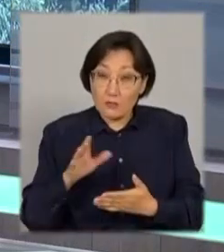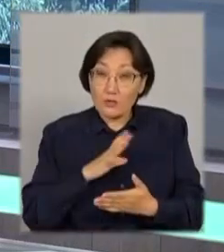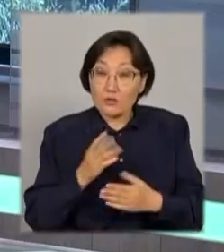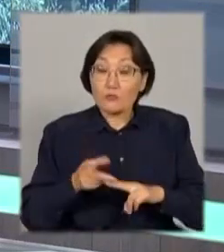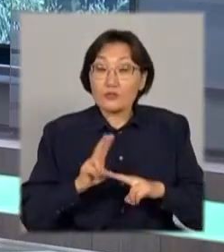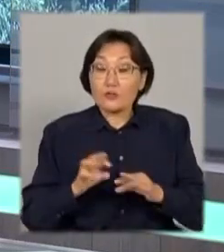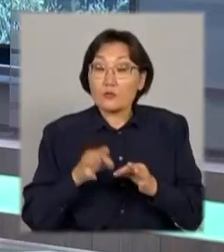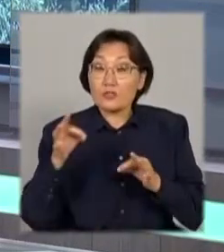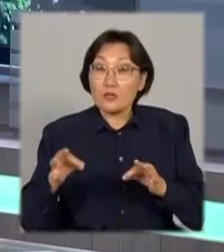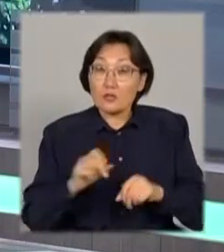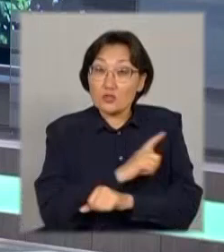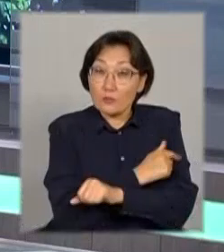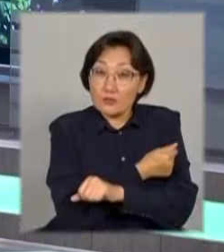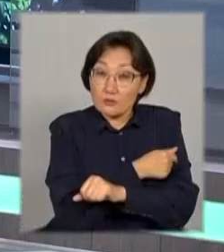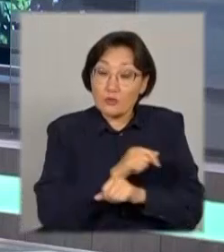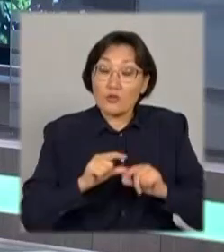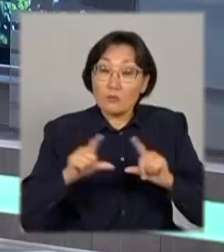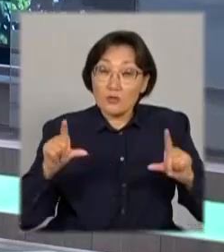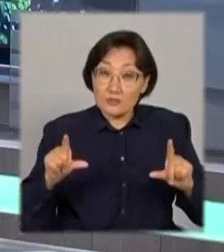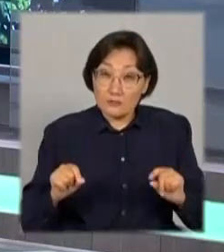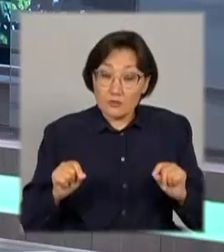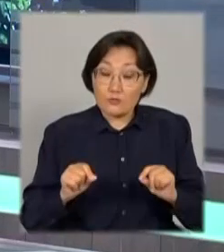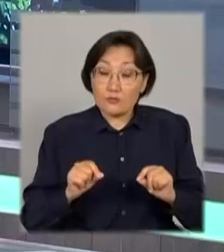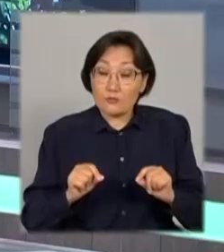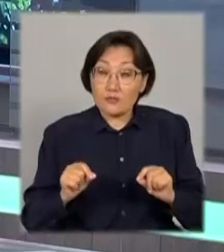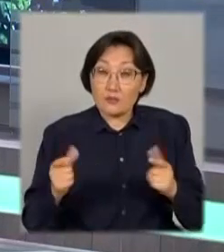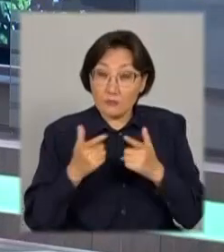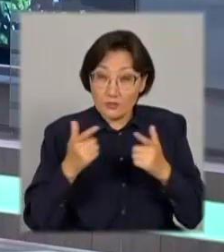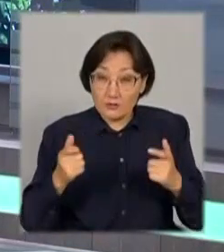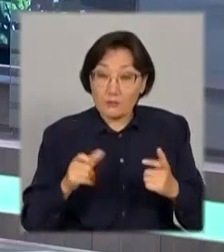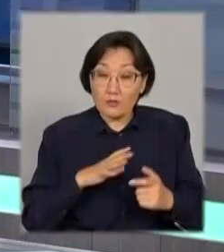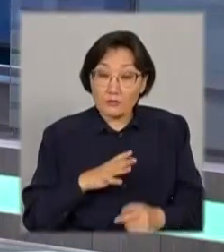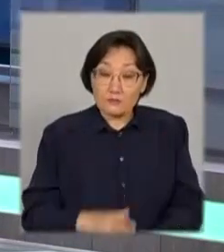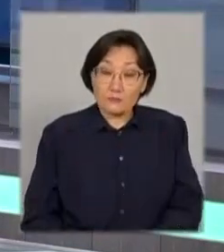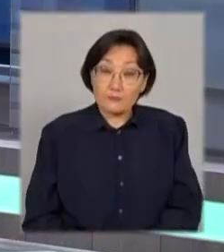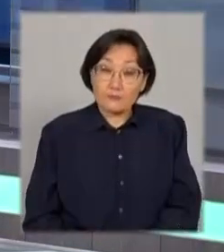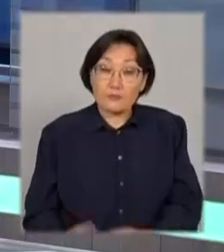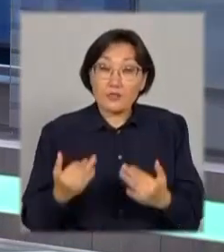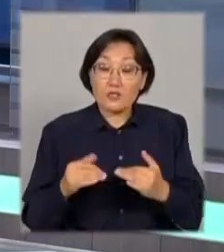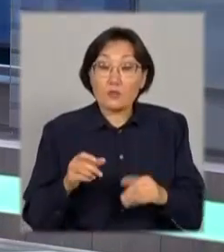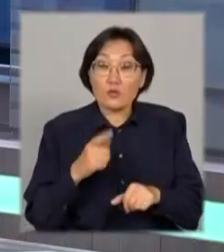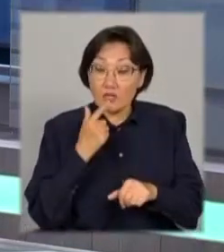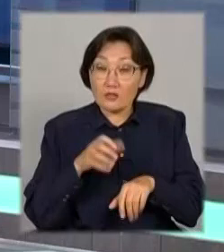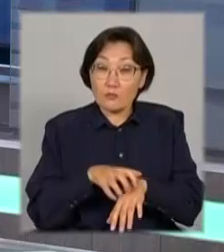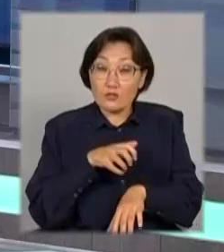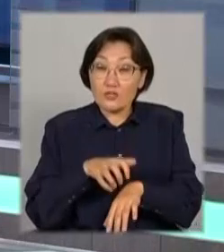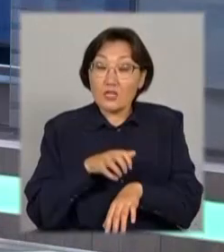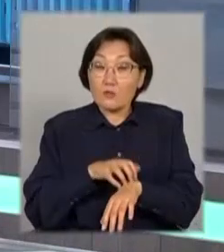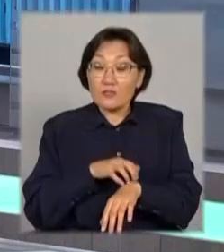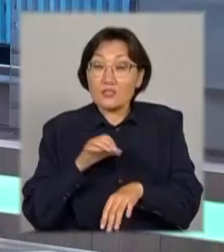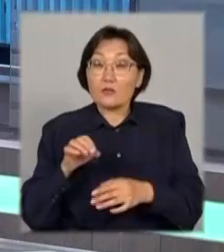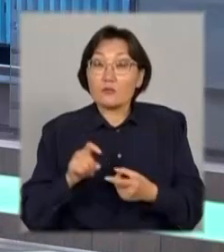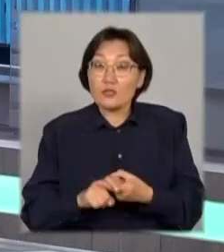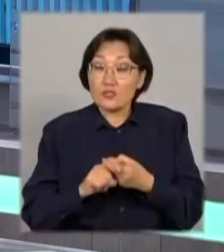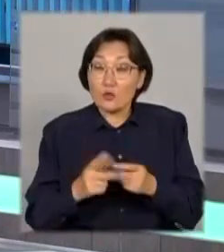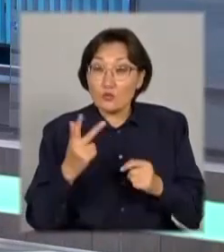шарт жасасып, өз үйін сүруге келісім бергендер жаңа пәтер тауып, оның алдын ала төлемінде жасап қойған екен. Енді келіп жергілікті